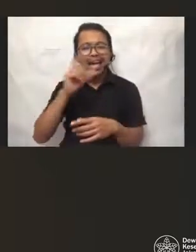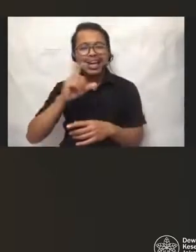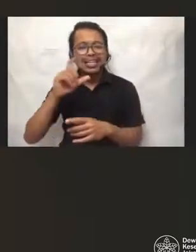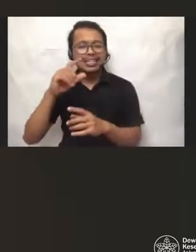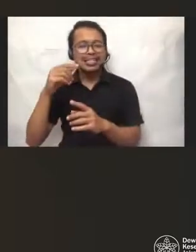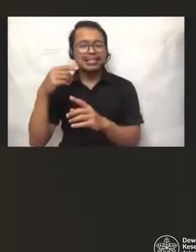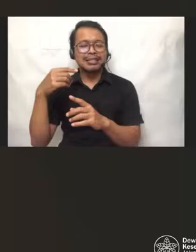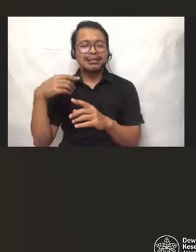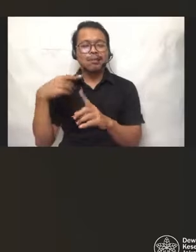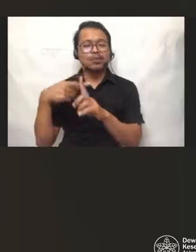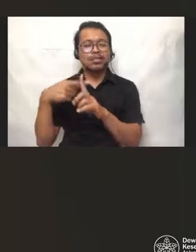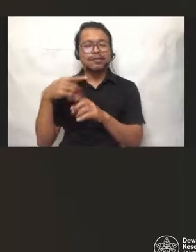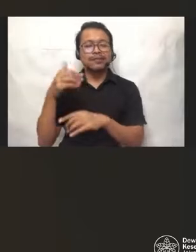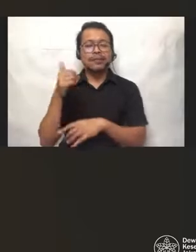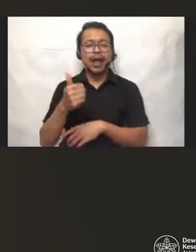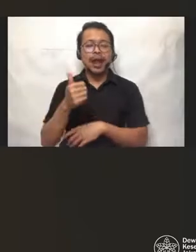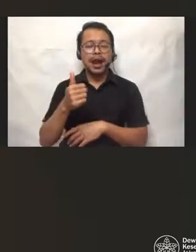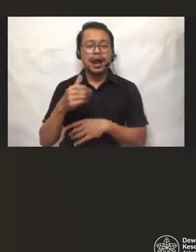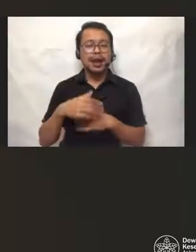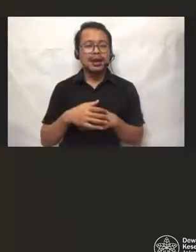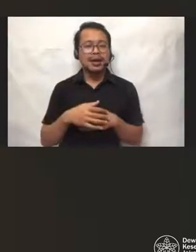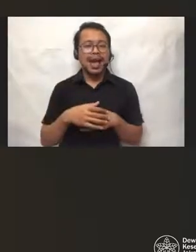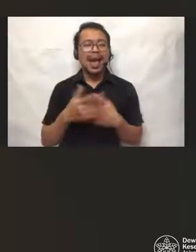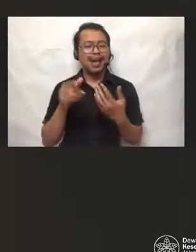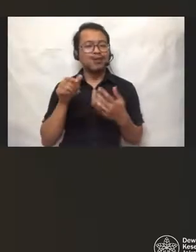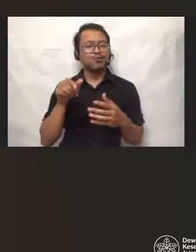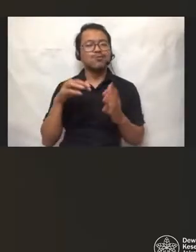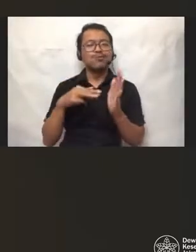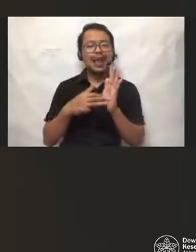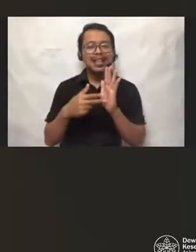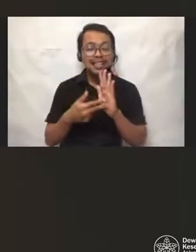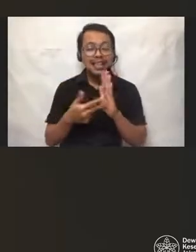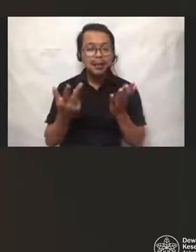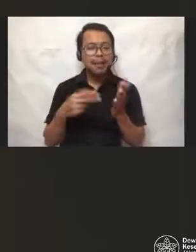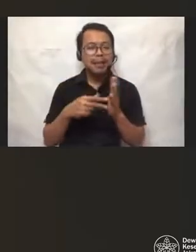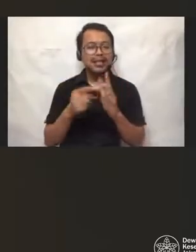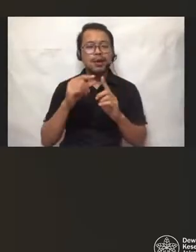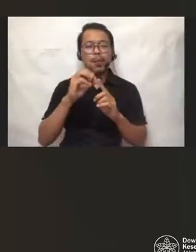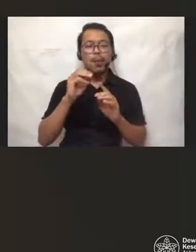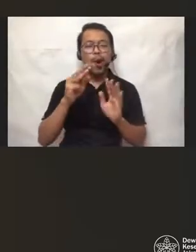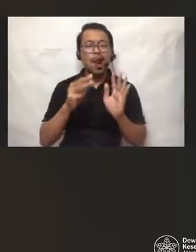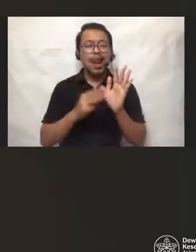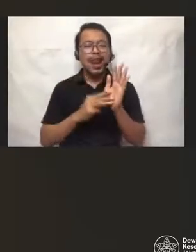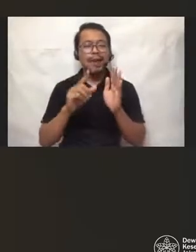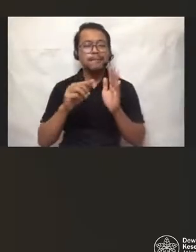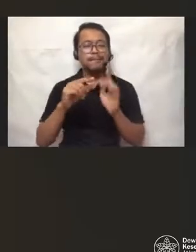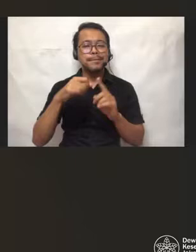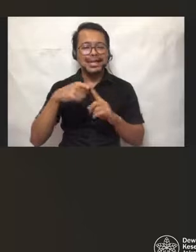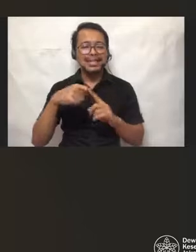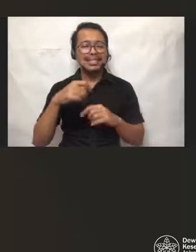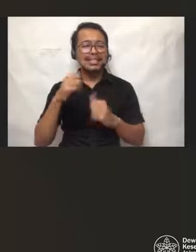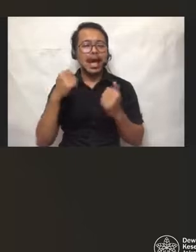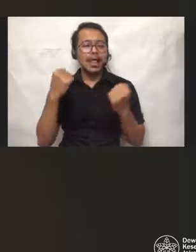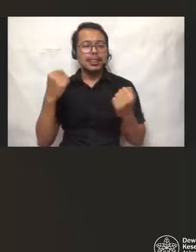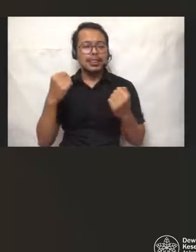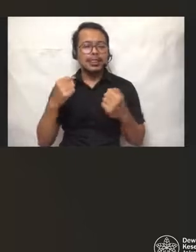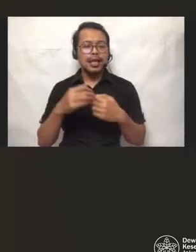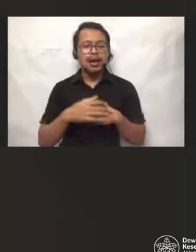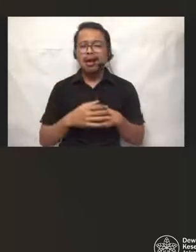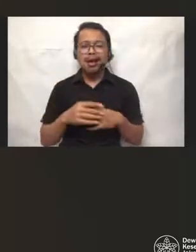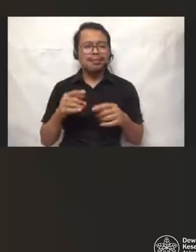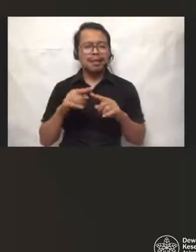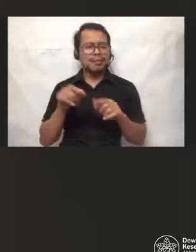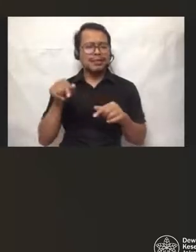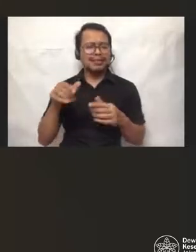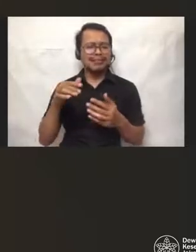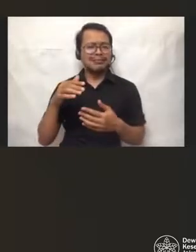Polemik yang begini namanya sehat. Dan suara seperti itu sayang sungguh jarang benar